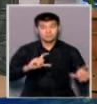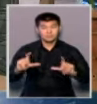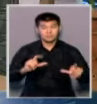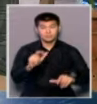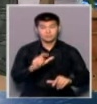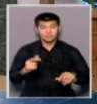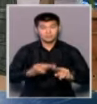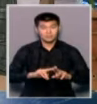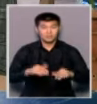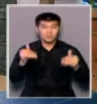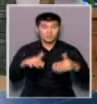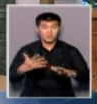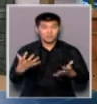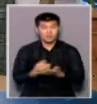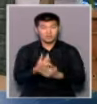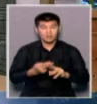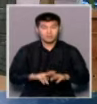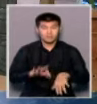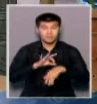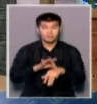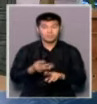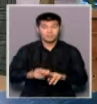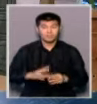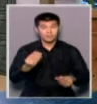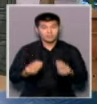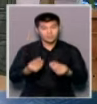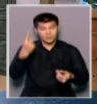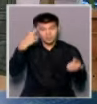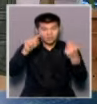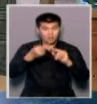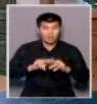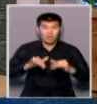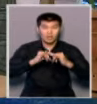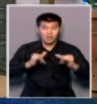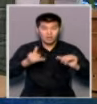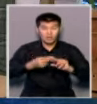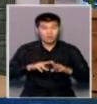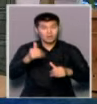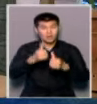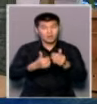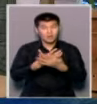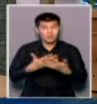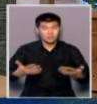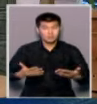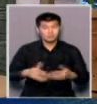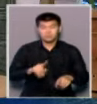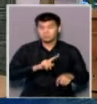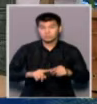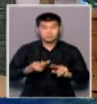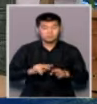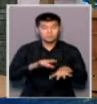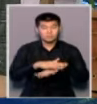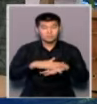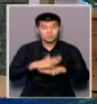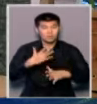жедел ойлауға, шешім қабылдауға және қадам жасауға итермелейді. Ойнау логикасы зейінділікті дамытуға, әр алуан нұсқаларды жедел әрі тез